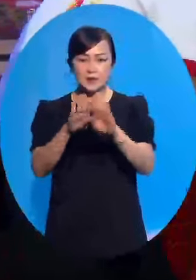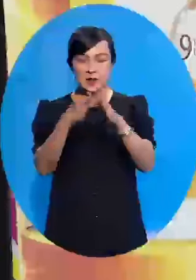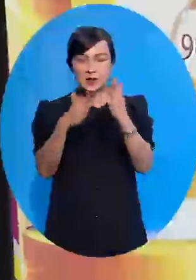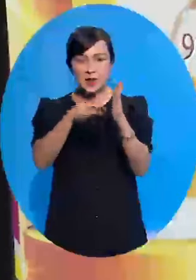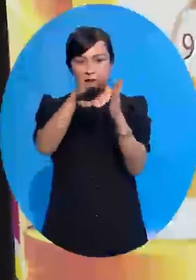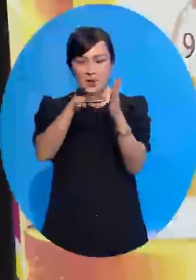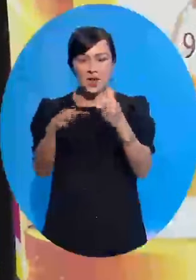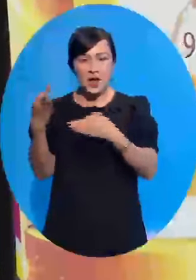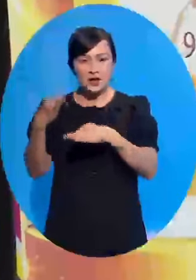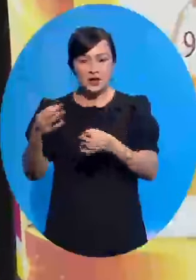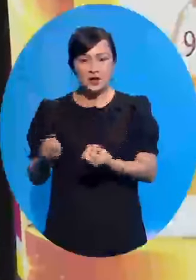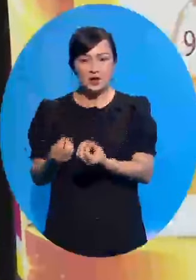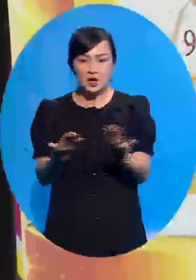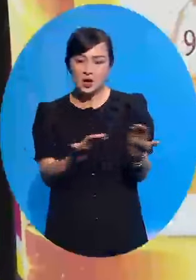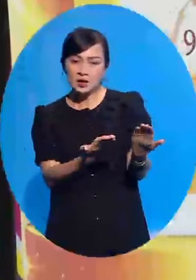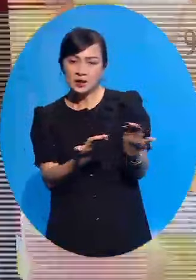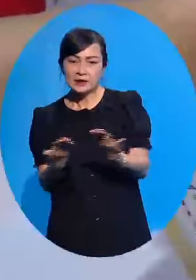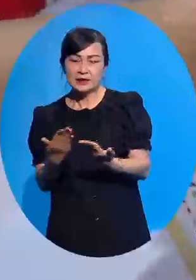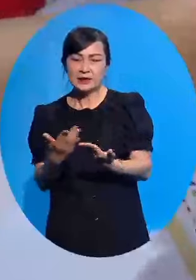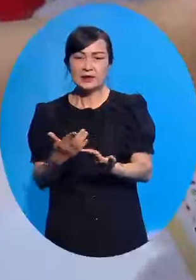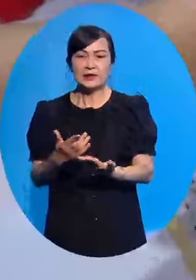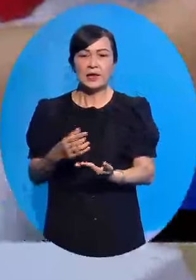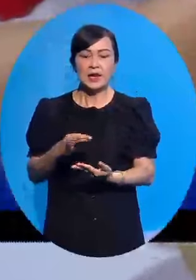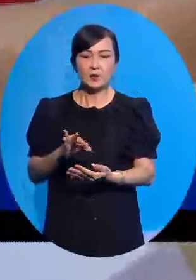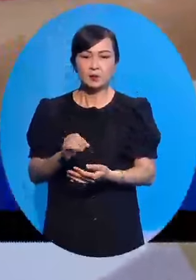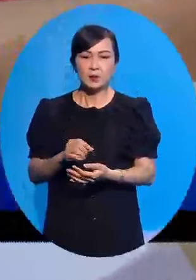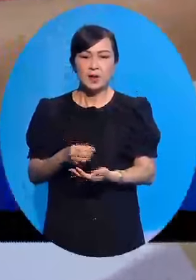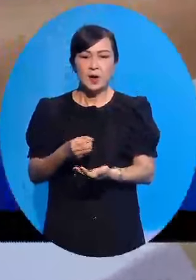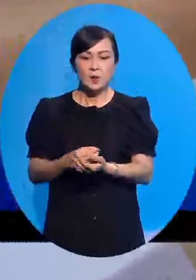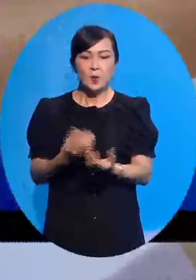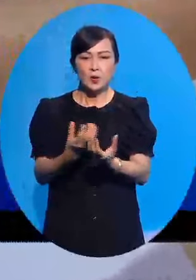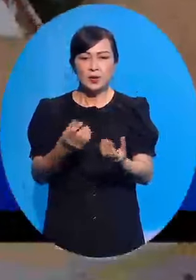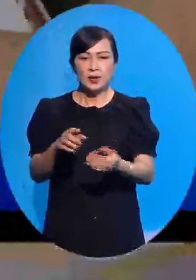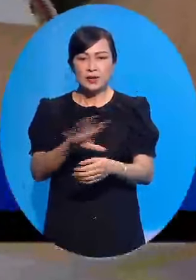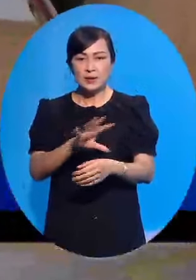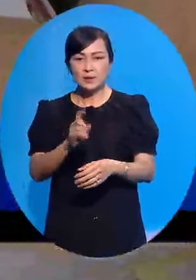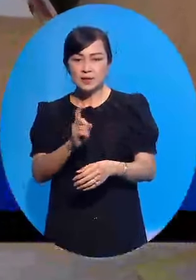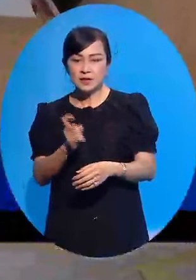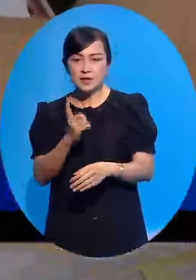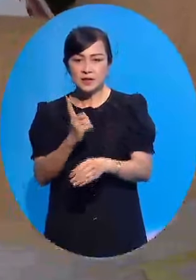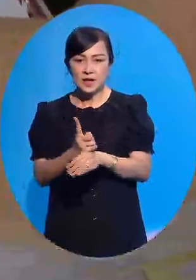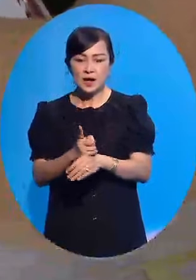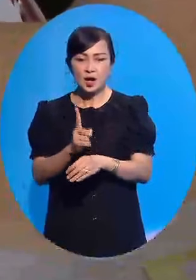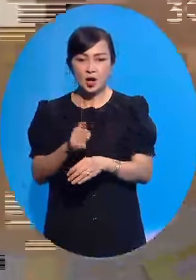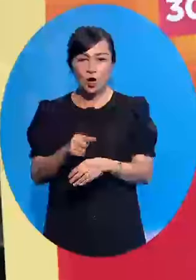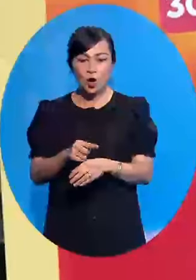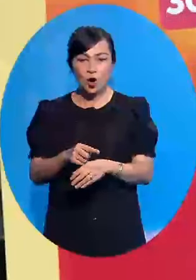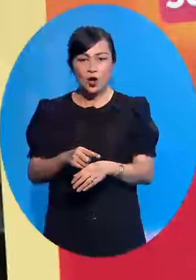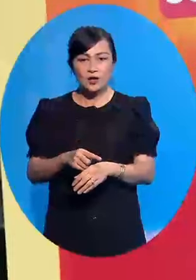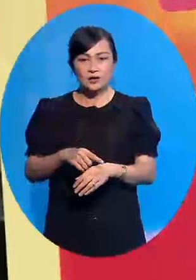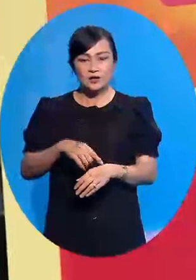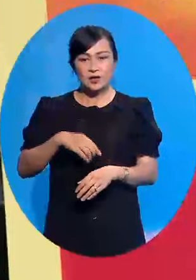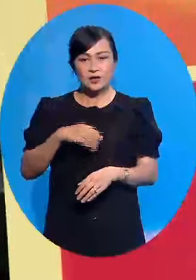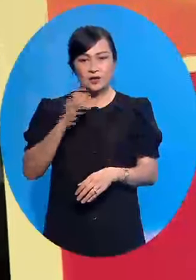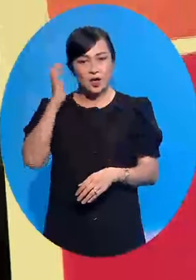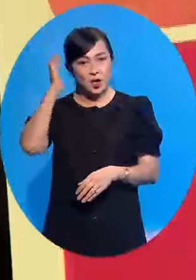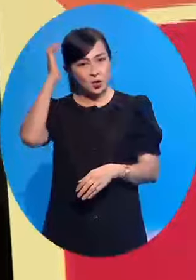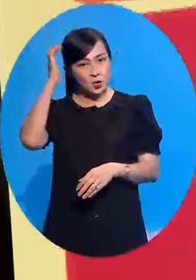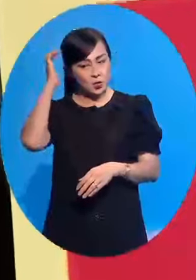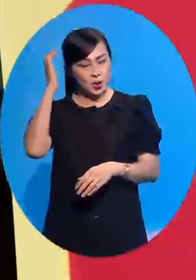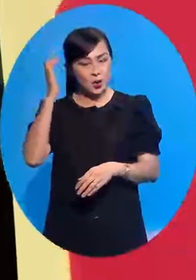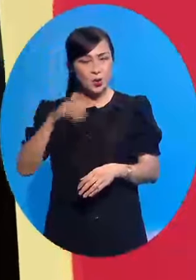trình Tết bừng sắc đón lộc vào. Khách hàng mua đơn hàng Uniclever từ 599.000 đồng có bộ đôi dầu gội Cli chính thảo dược cổ truyền và sữa tắm